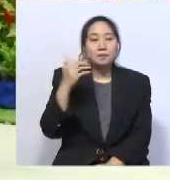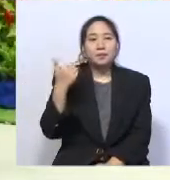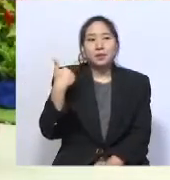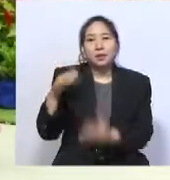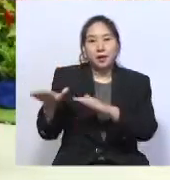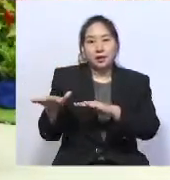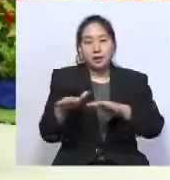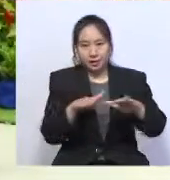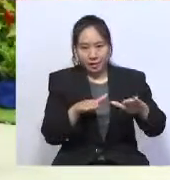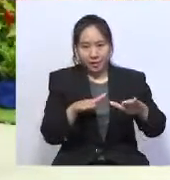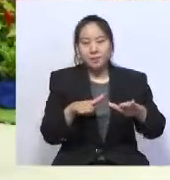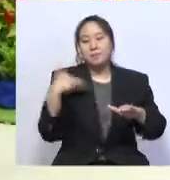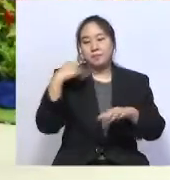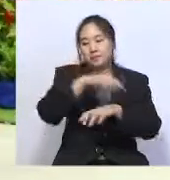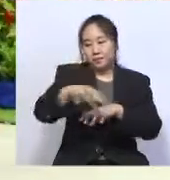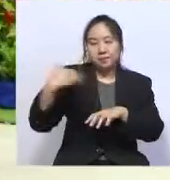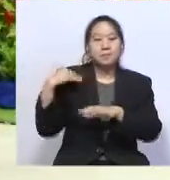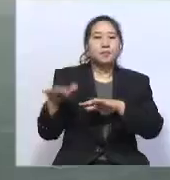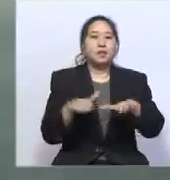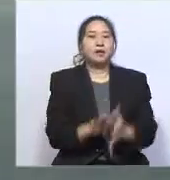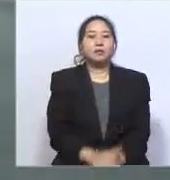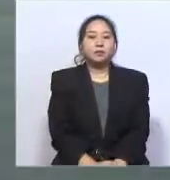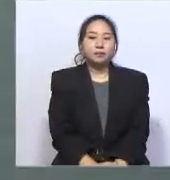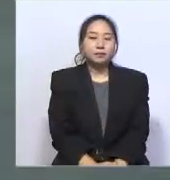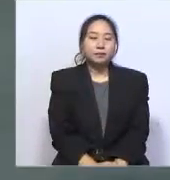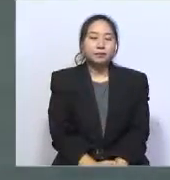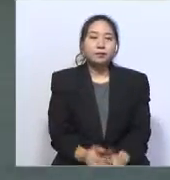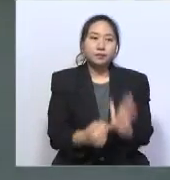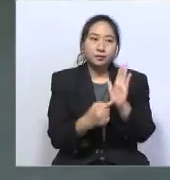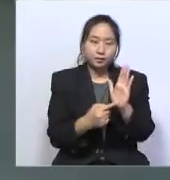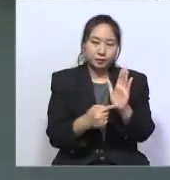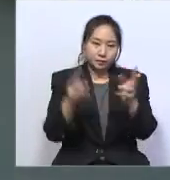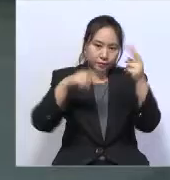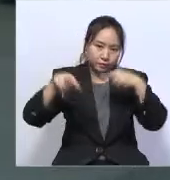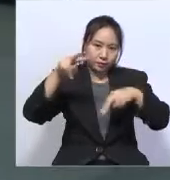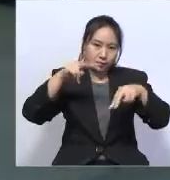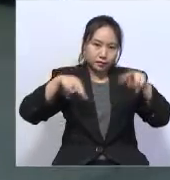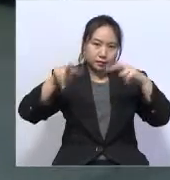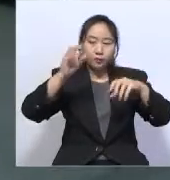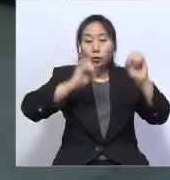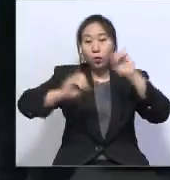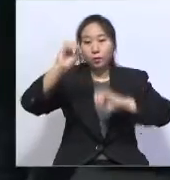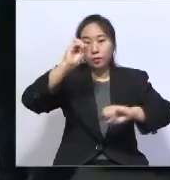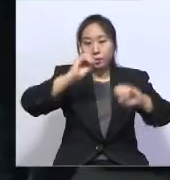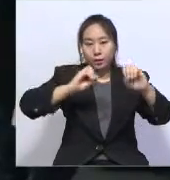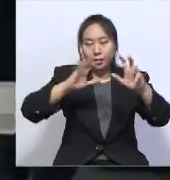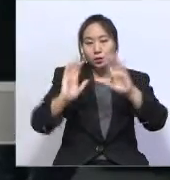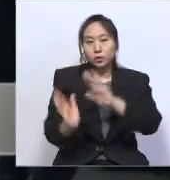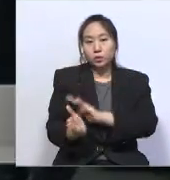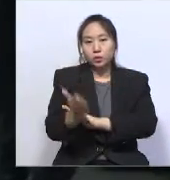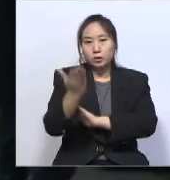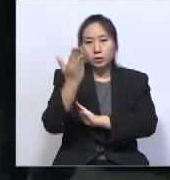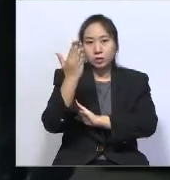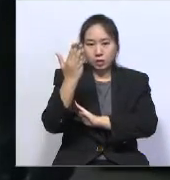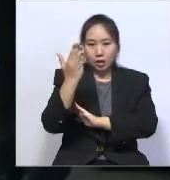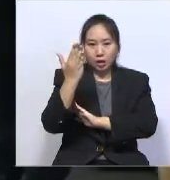การเตรียมความพร้อมไว้ในทุกๆด้านค่ะอย่างด้านการอำนวยความสะดวกและรักษาความปลอดภัยโดยในช่วงเช้าที่ผ่านม